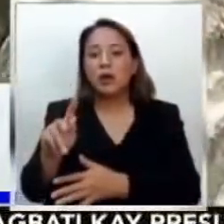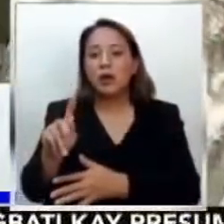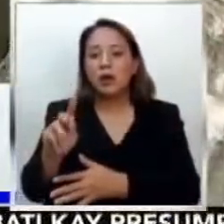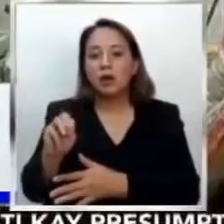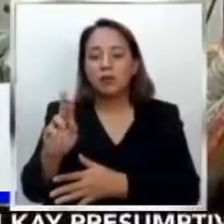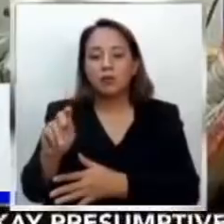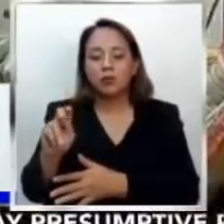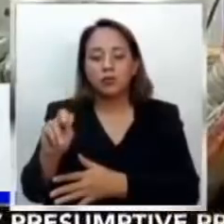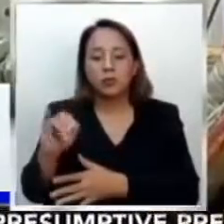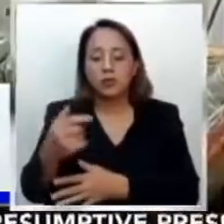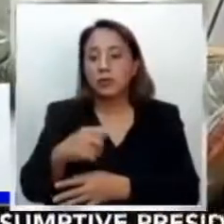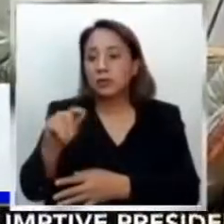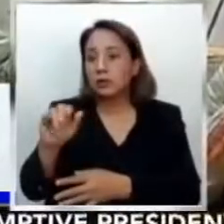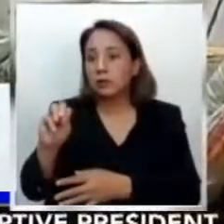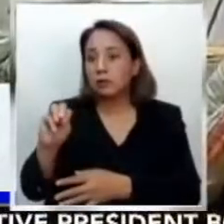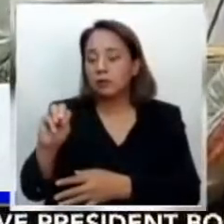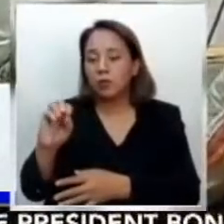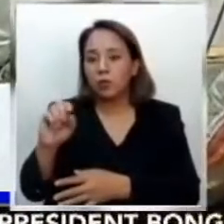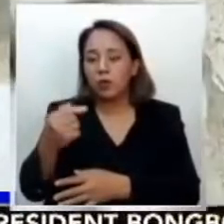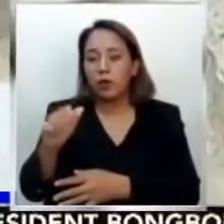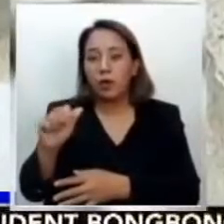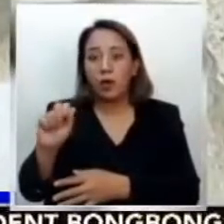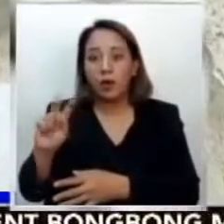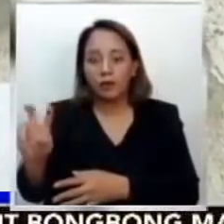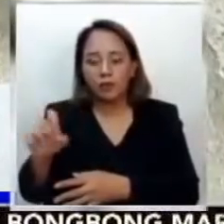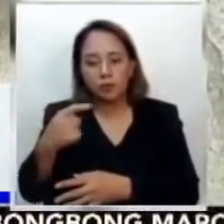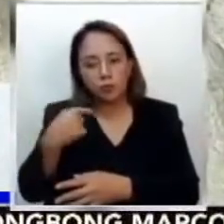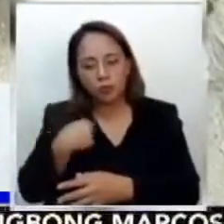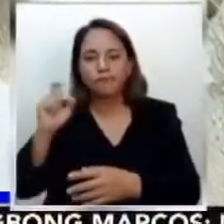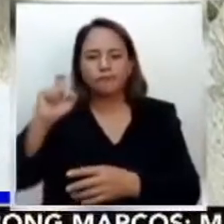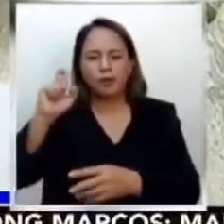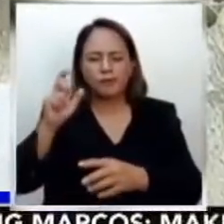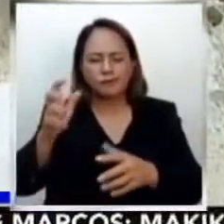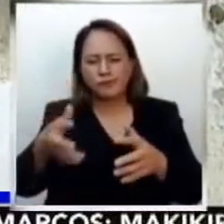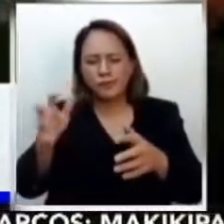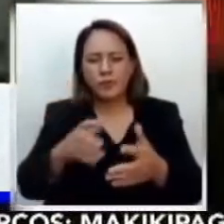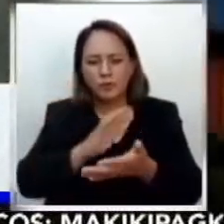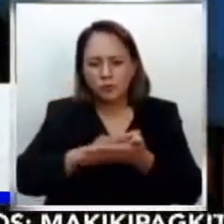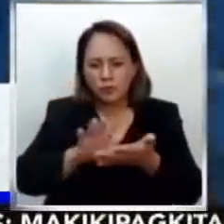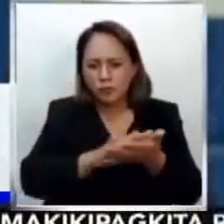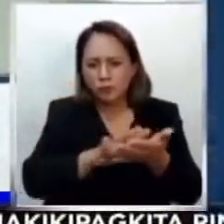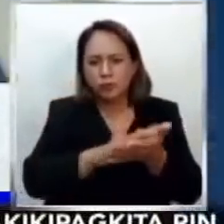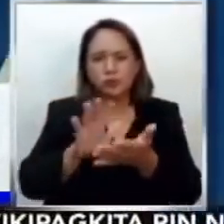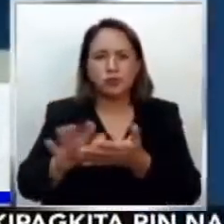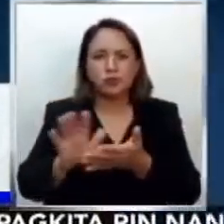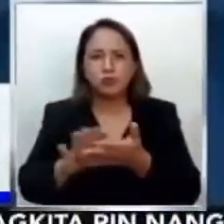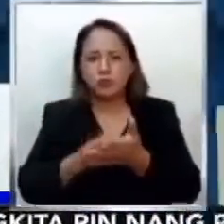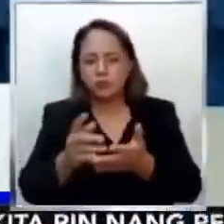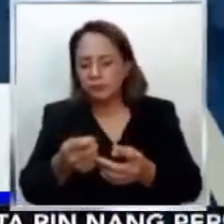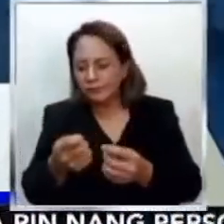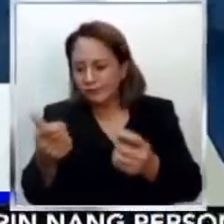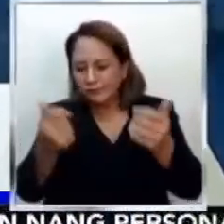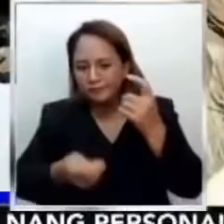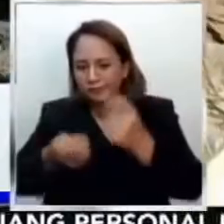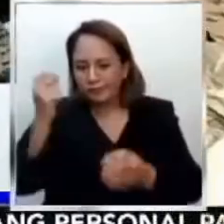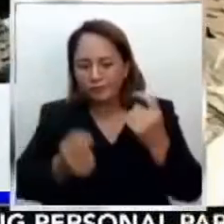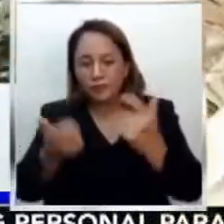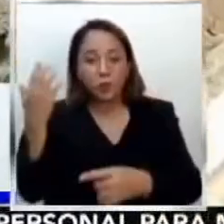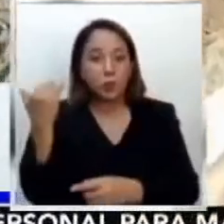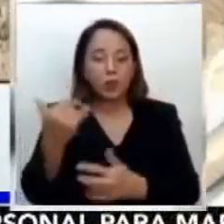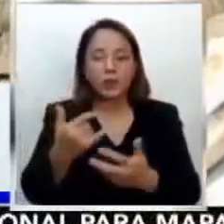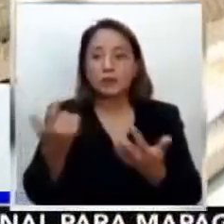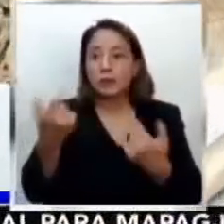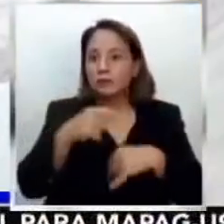kanina. Mabilisan ang operasyon na bahagi ng kanilang declogging operations lalo't panahon na ng